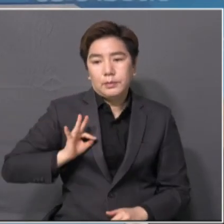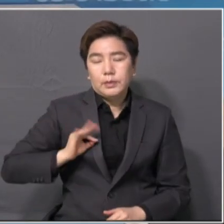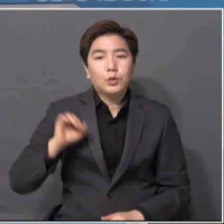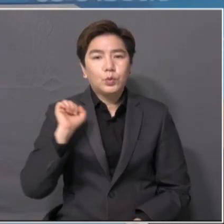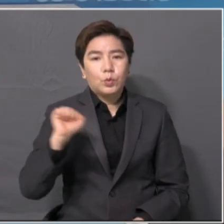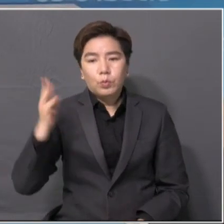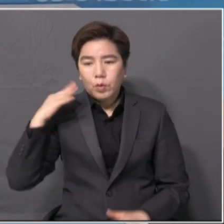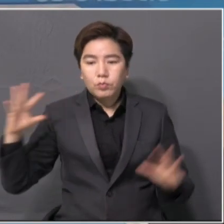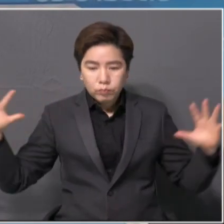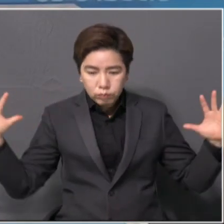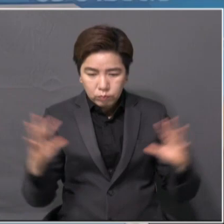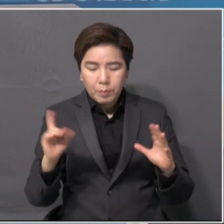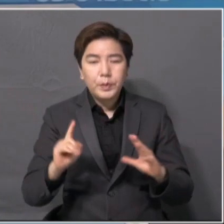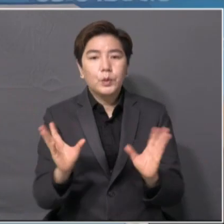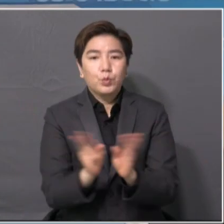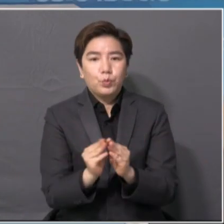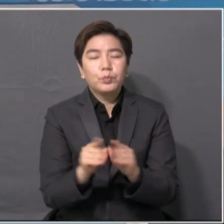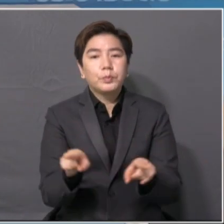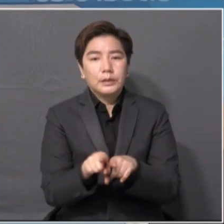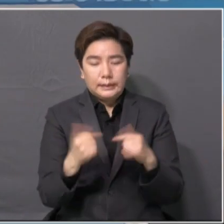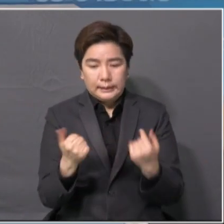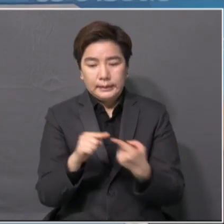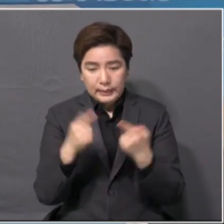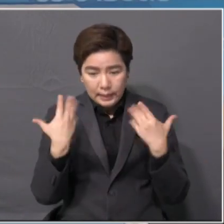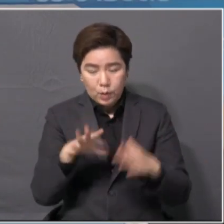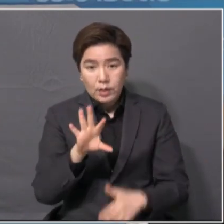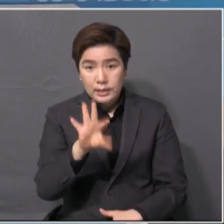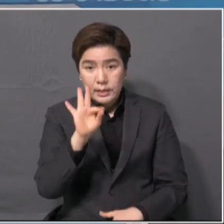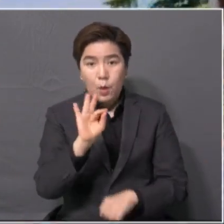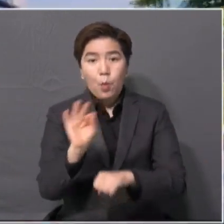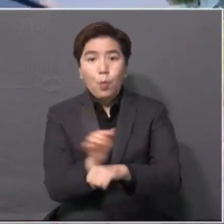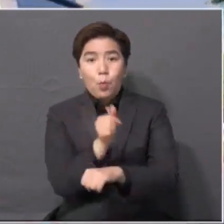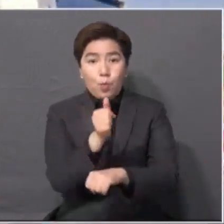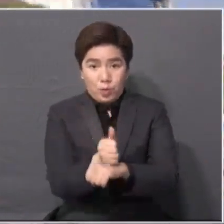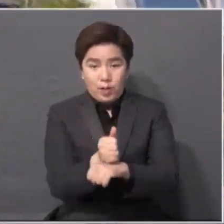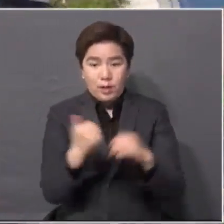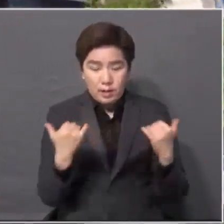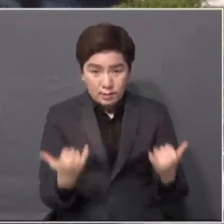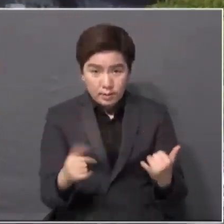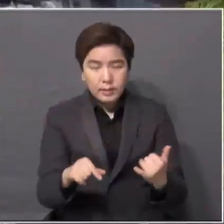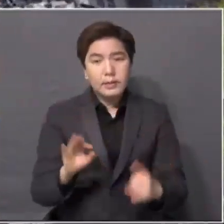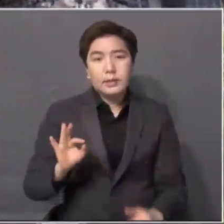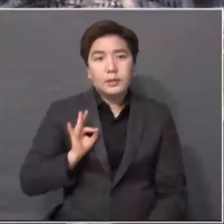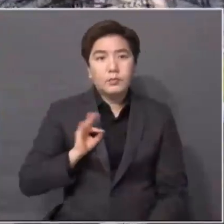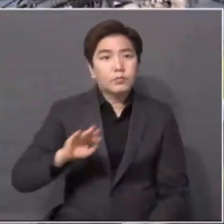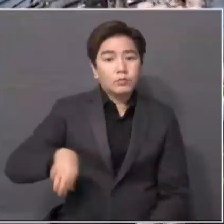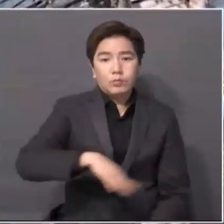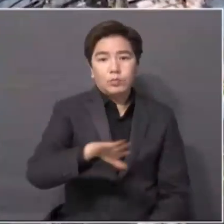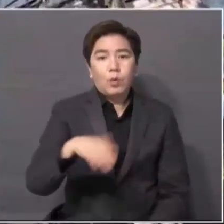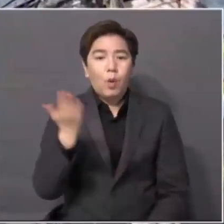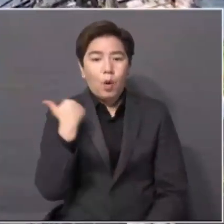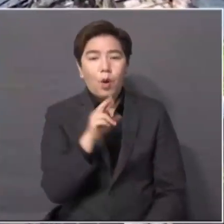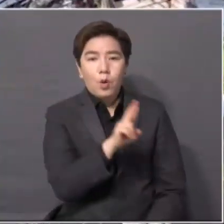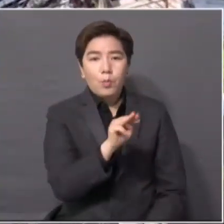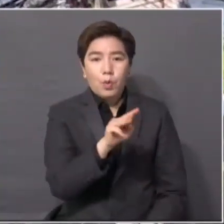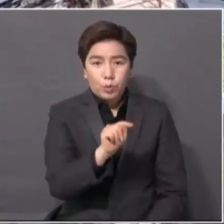ิสภาผู้แนรัสดอนกจะรวมเปนองคประชุมแล้วค่ะส่วเรื่องการเลอกตั้งหัวหนาพัก รอบที่จะถึงนี้สมาชิกที่เป็อดีตดัฐมน